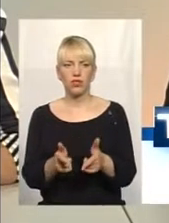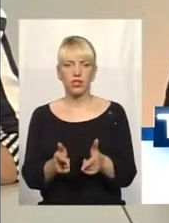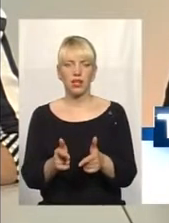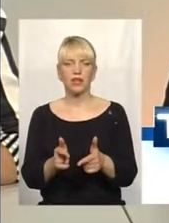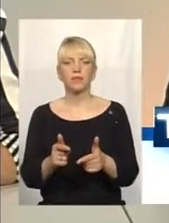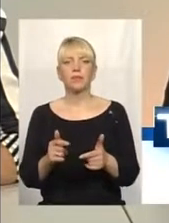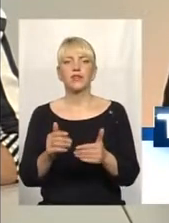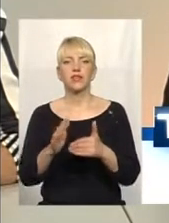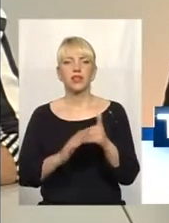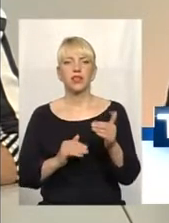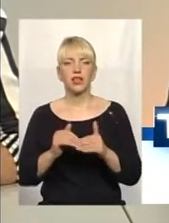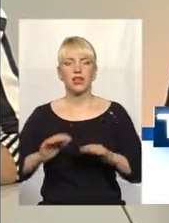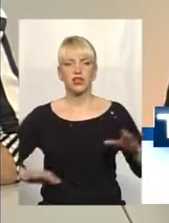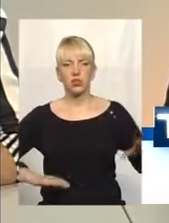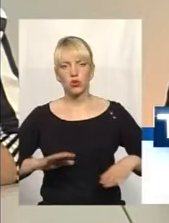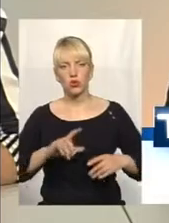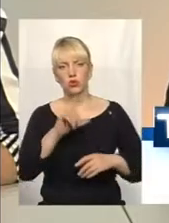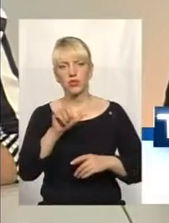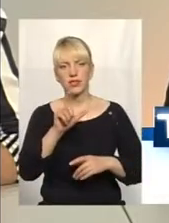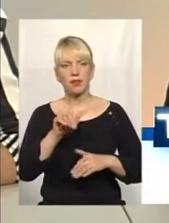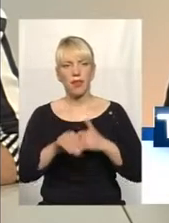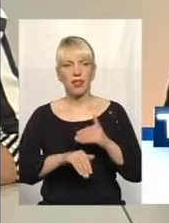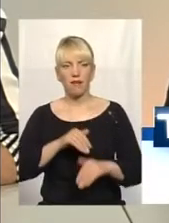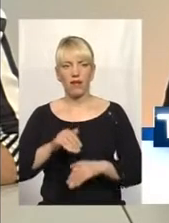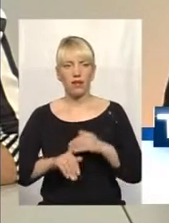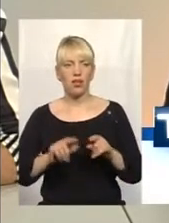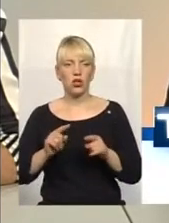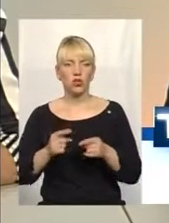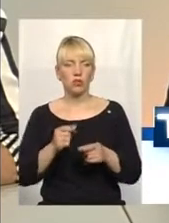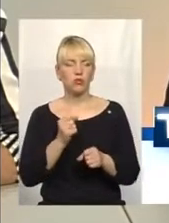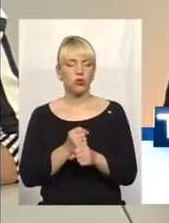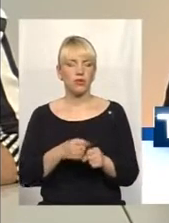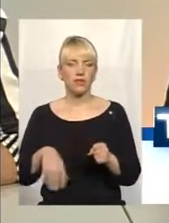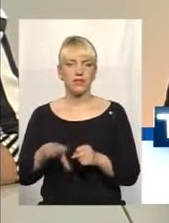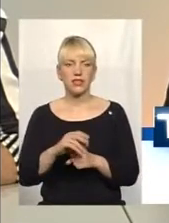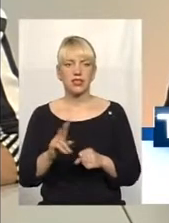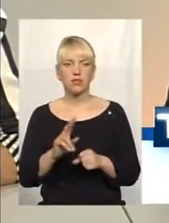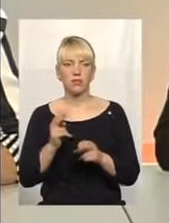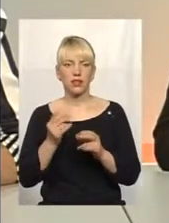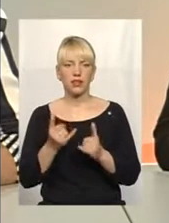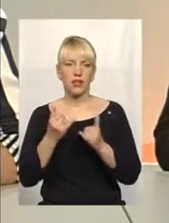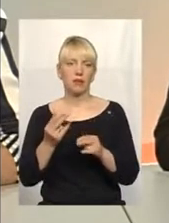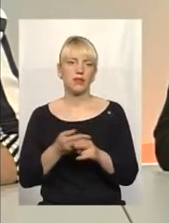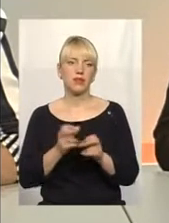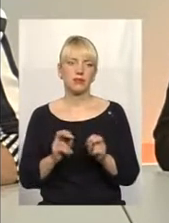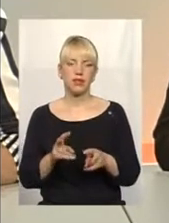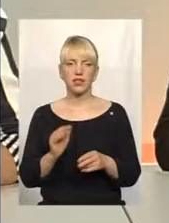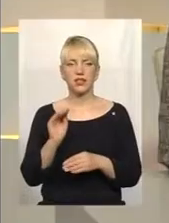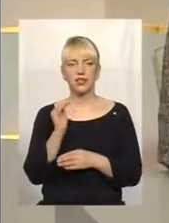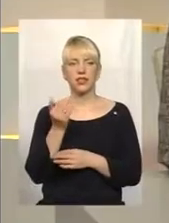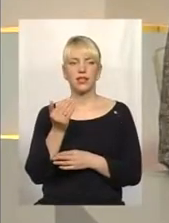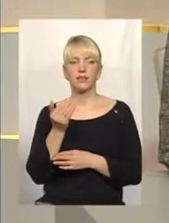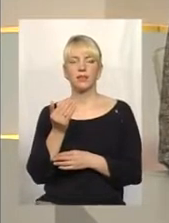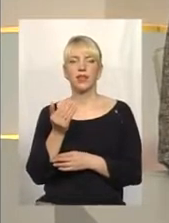обов'язково вводиться ставка інструктора з плавання. Тому зробиться все, щоб для безпеки дитини. За